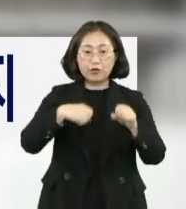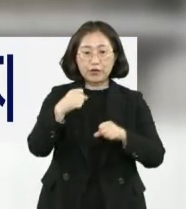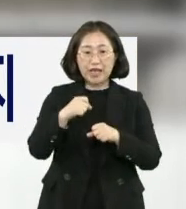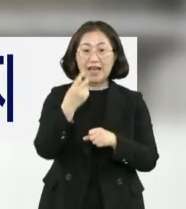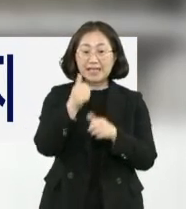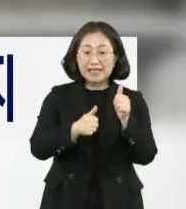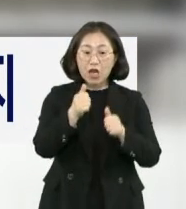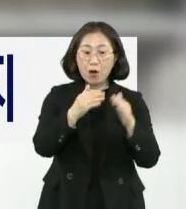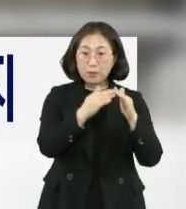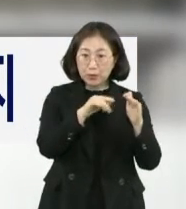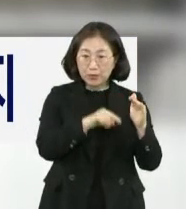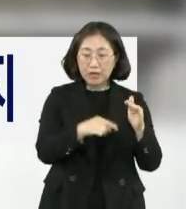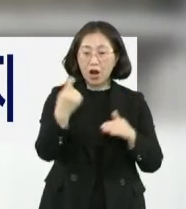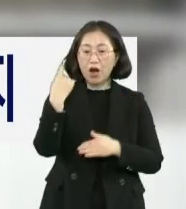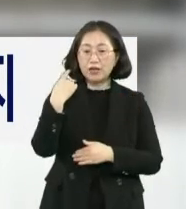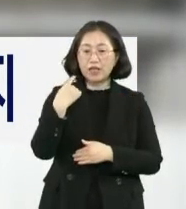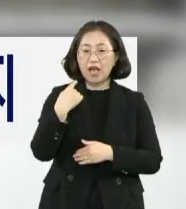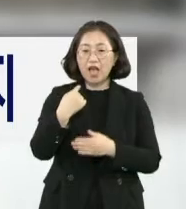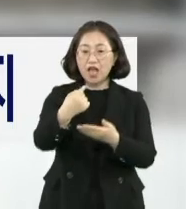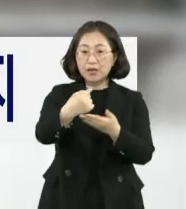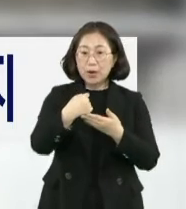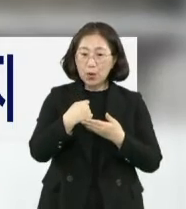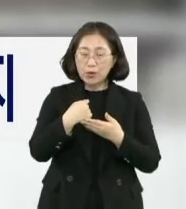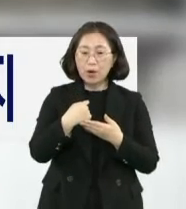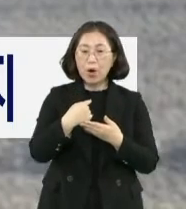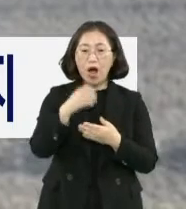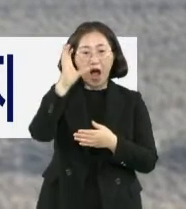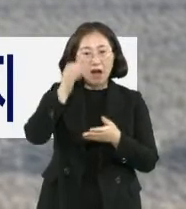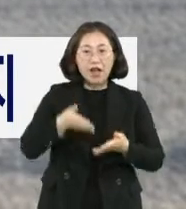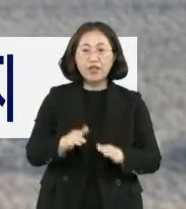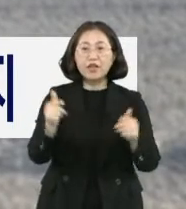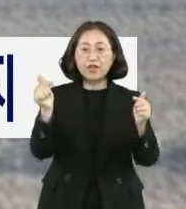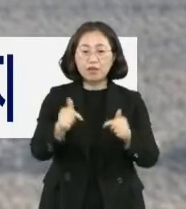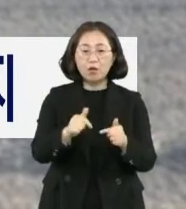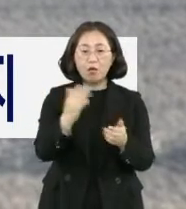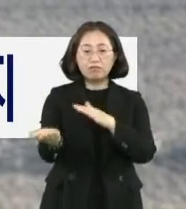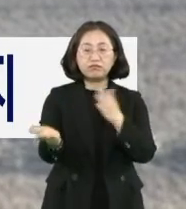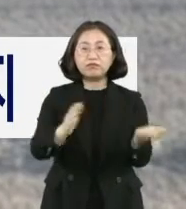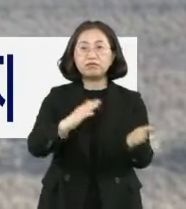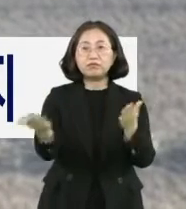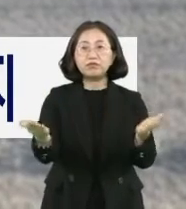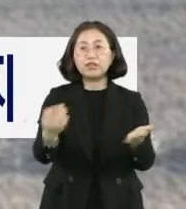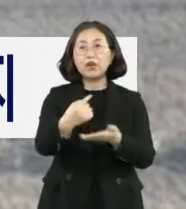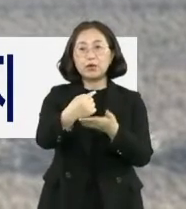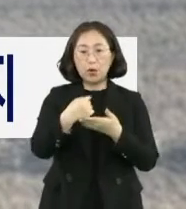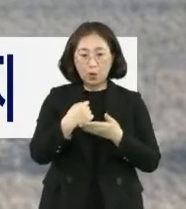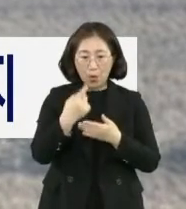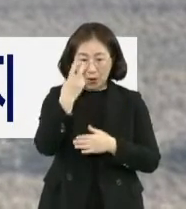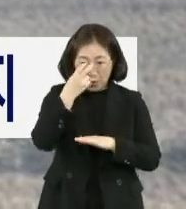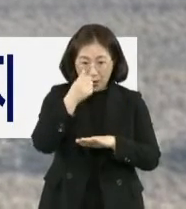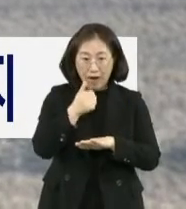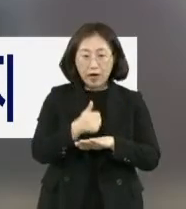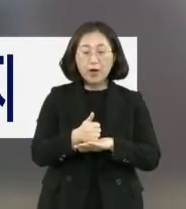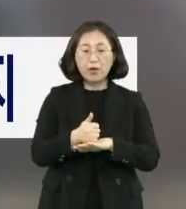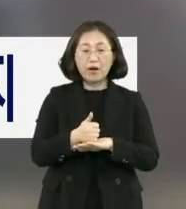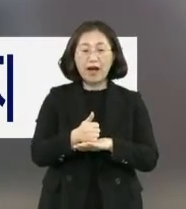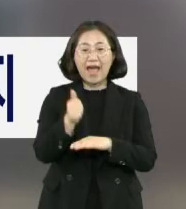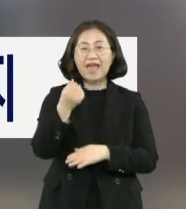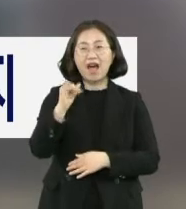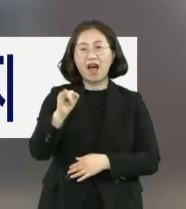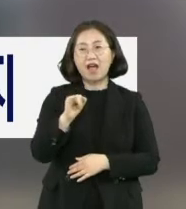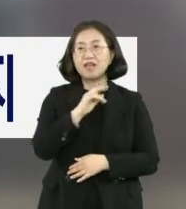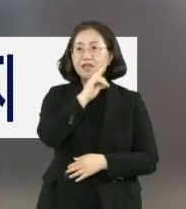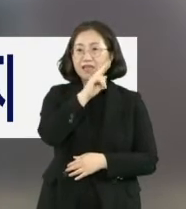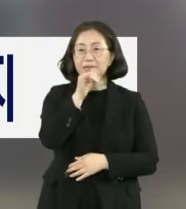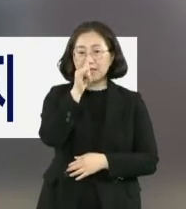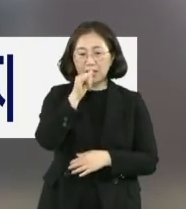어제 해당 농장 으로부터 산란 율이 저하되고 회사가 증가하고 있다는 신고를 받고 검사한 결과 ai 의심 쭈글